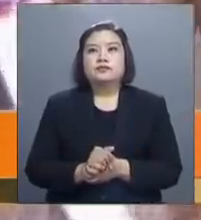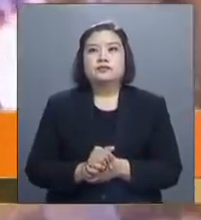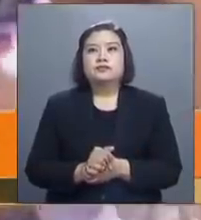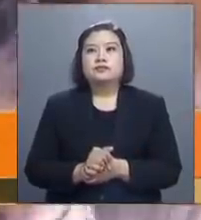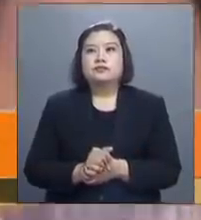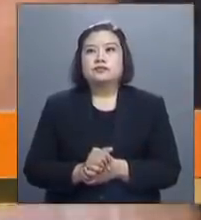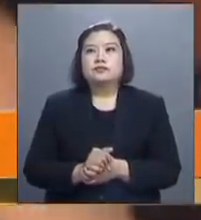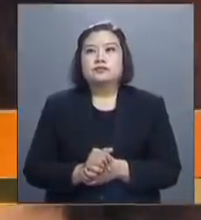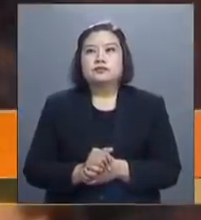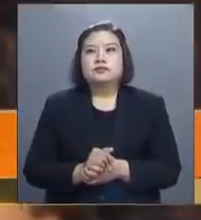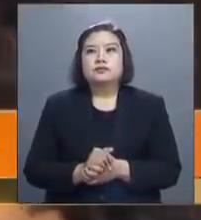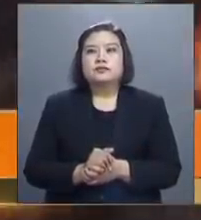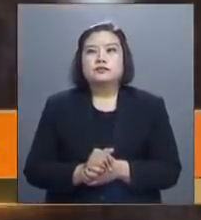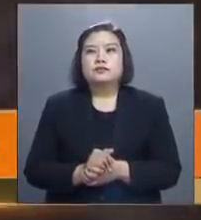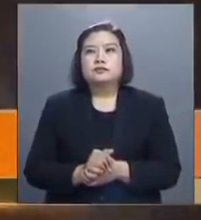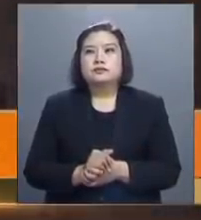Thailand